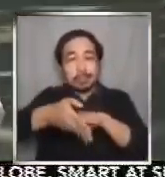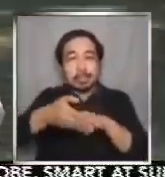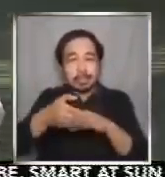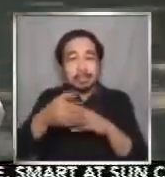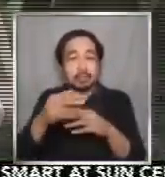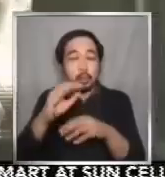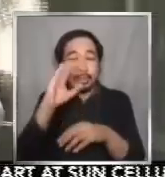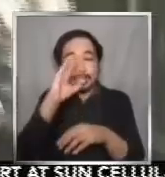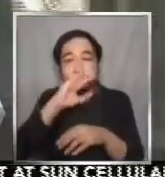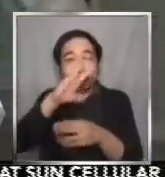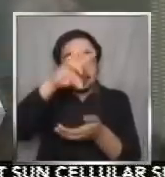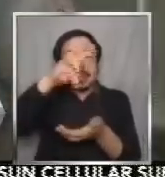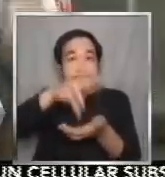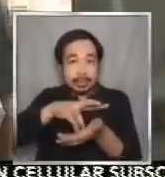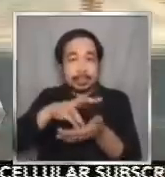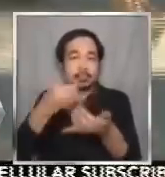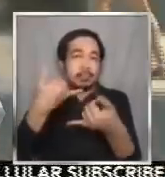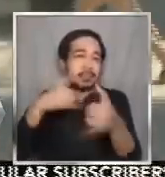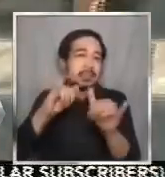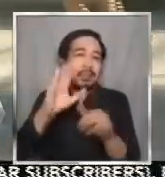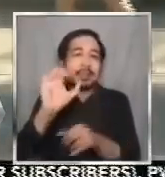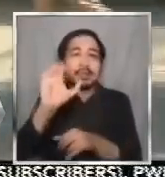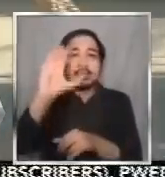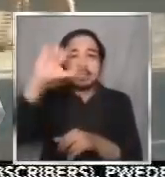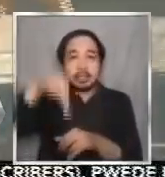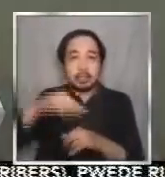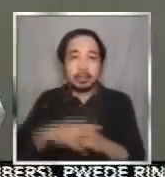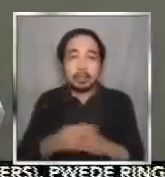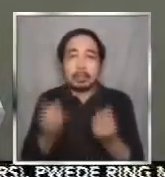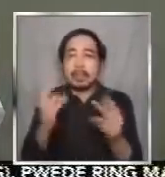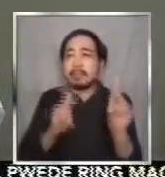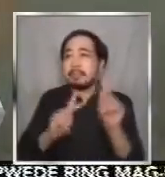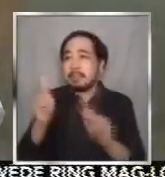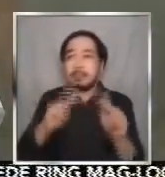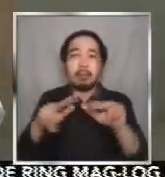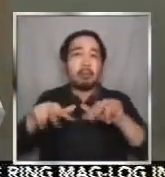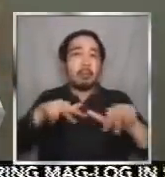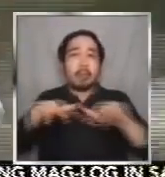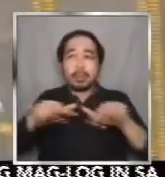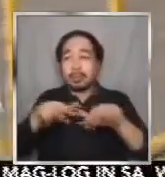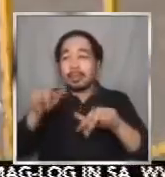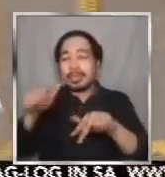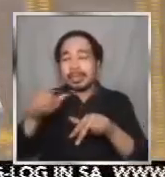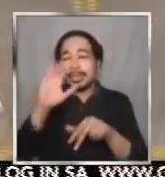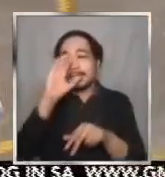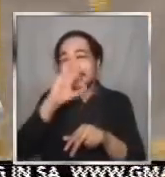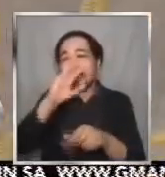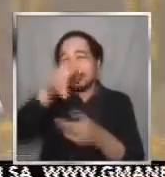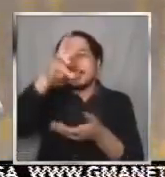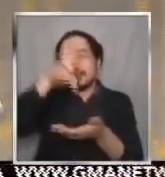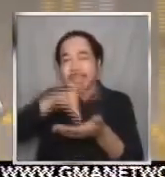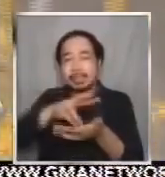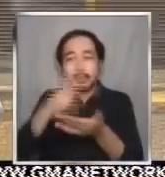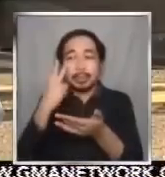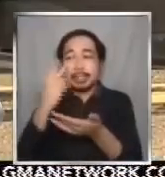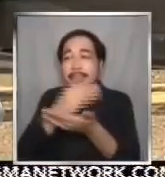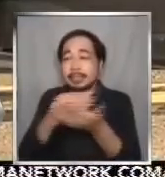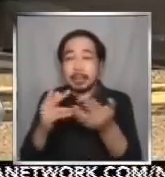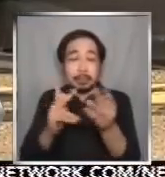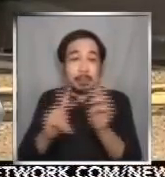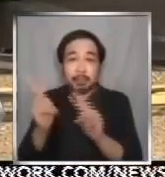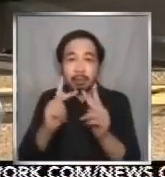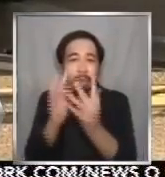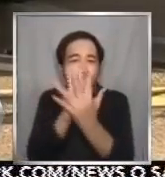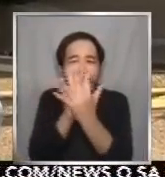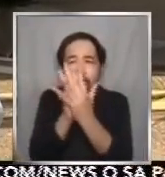o ECQ. Maraming tao na naglalakad sa Cebu City sa ilang lugar na nadaanan namin, halos walang physical distancing.